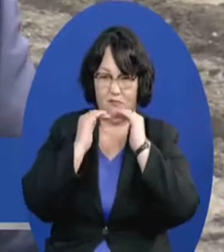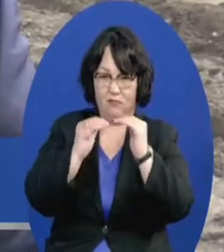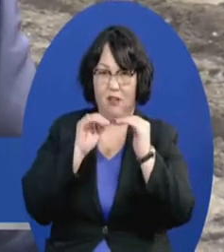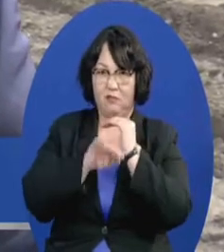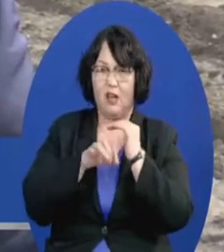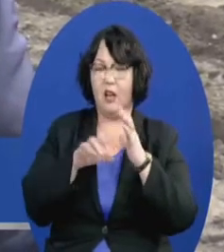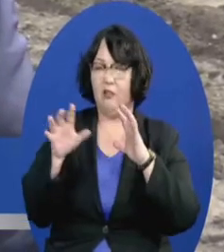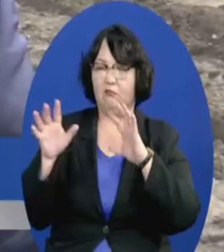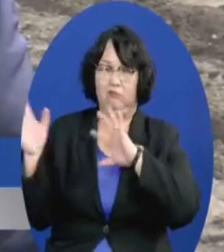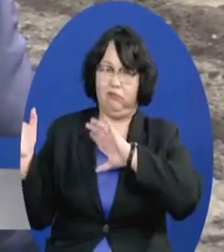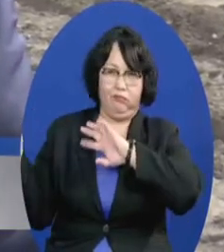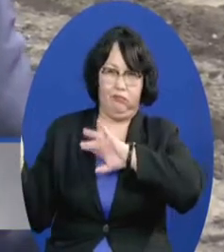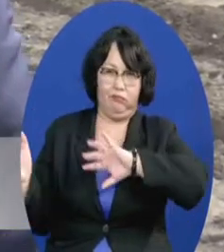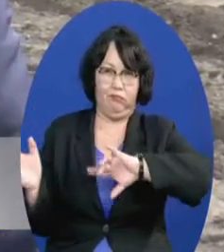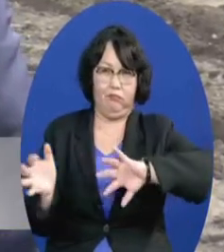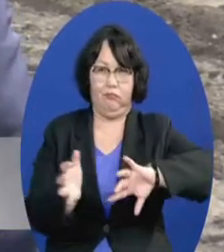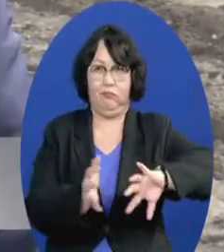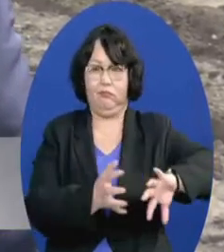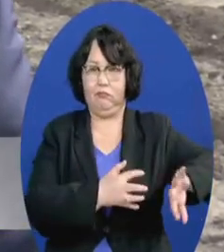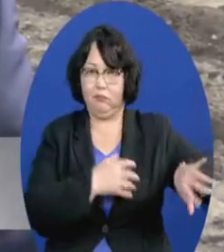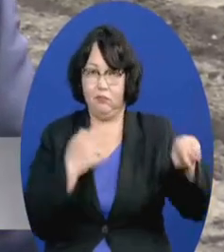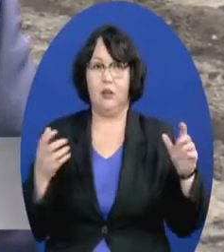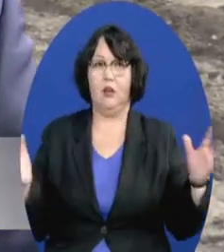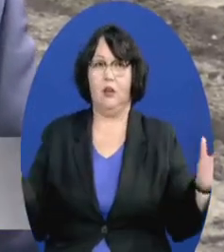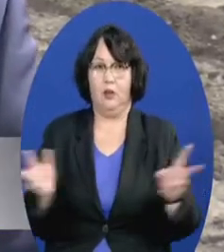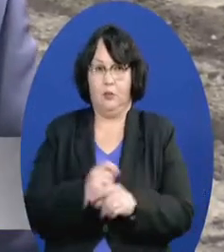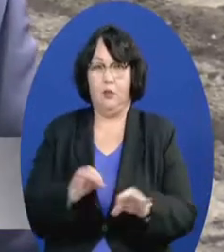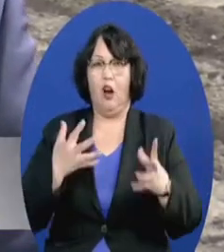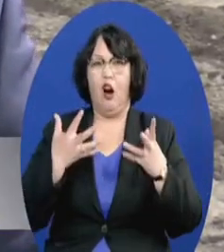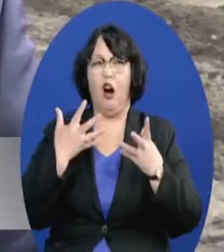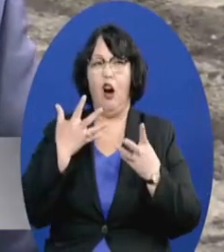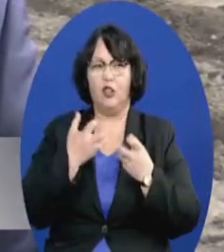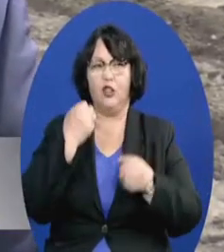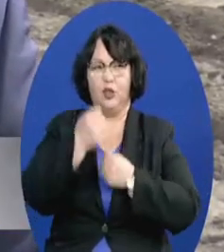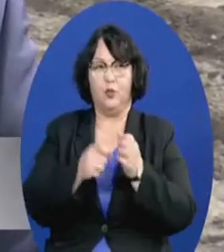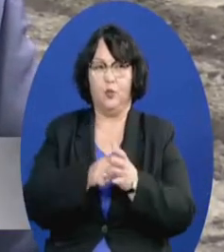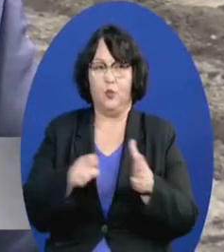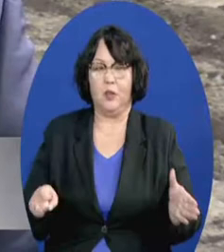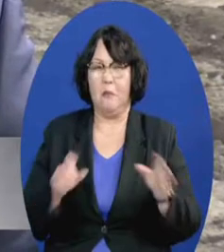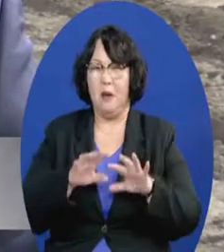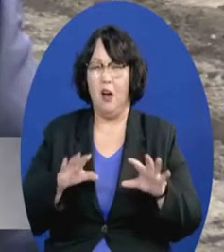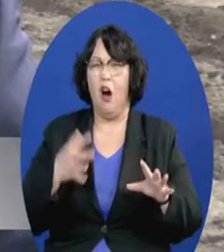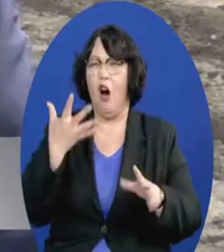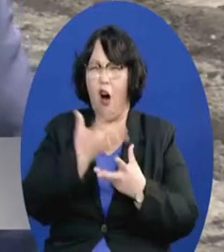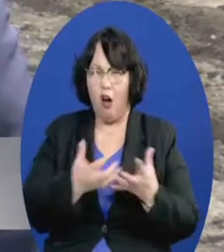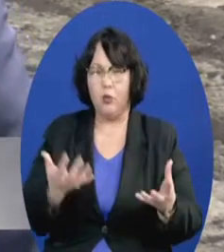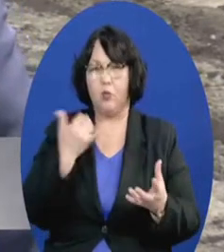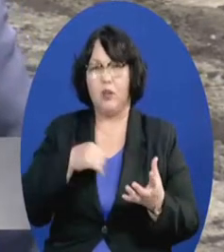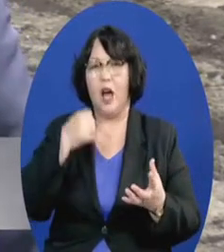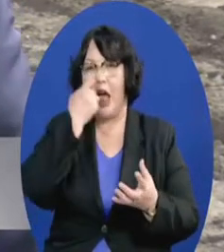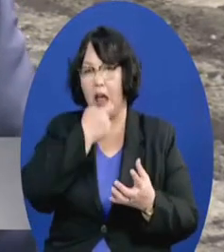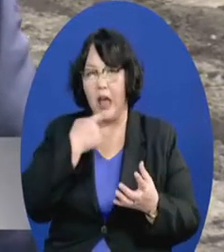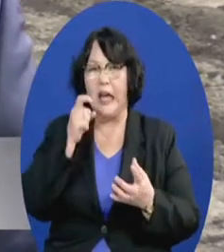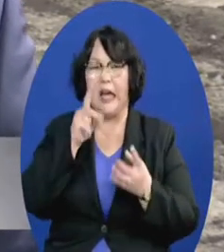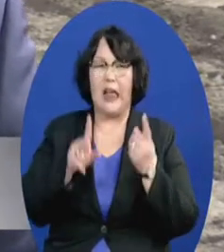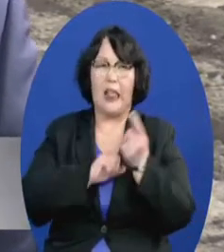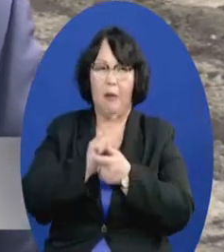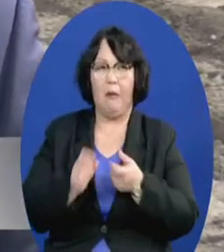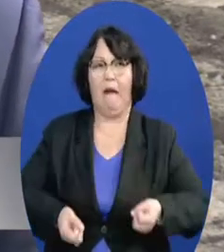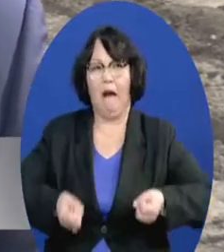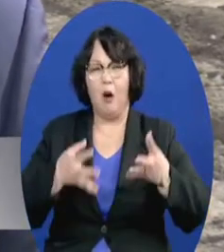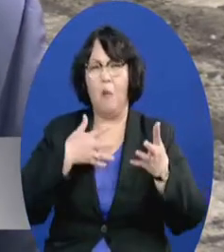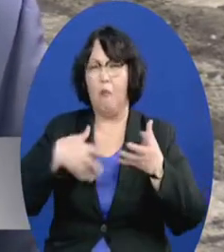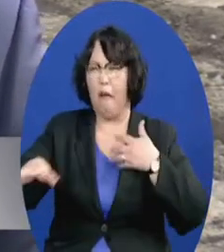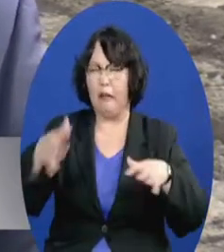хамтран зохион байгуулж чөлөөлөд байна. За, энэ дээр л одоо бас олон жил болсон гараачууд нь хил амих гарч ирсэн. За, одоо бас их бохир